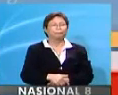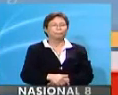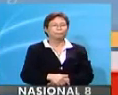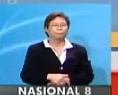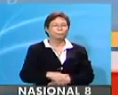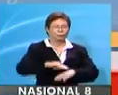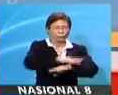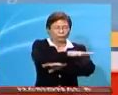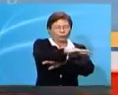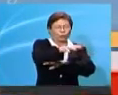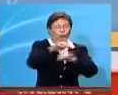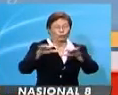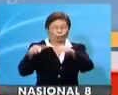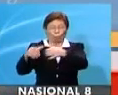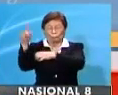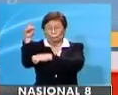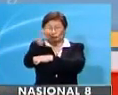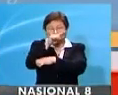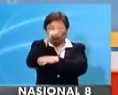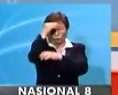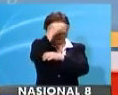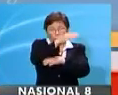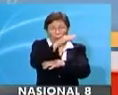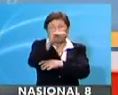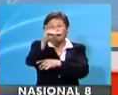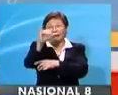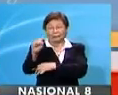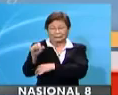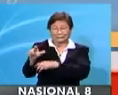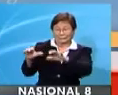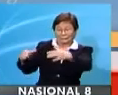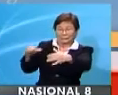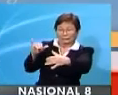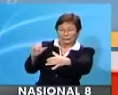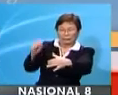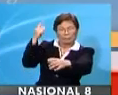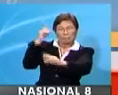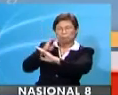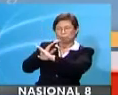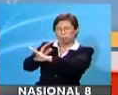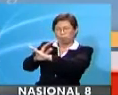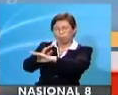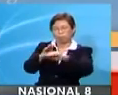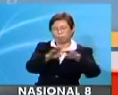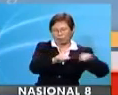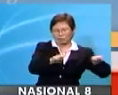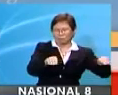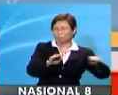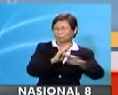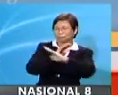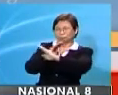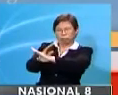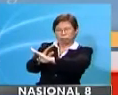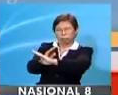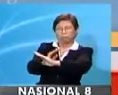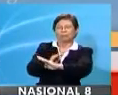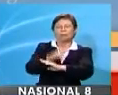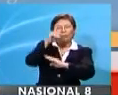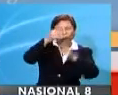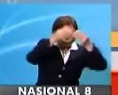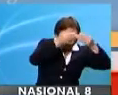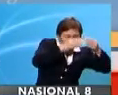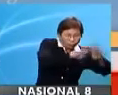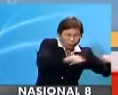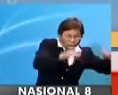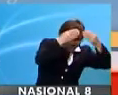Pengaruh kumpulan ekstremis seperti fahaman yang dibawa kumpulan militan IS perlu dikekang di kalangan pelajar. Mereka perlu diberi pendedahan